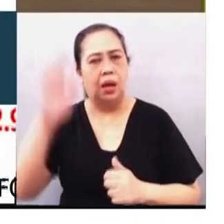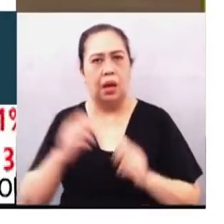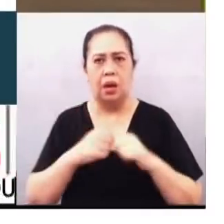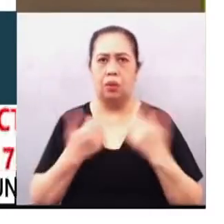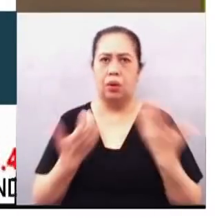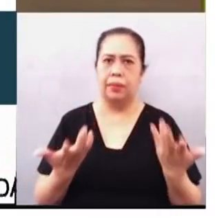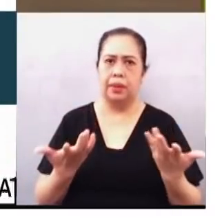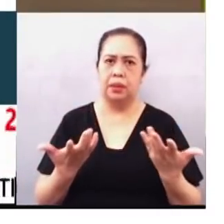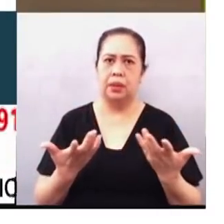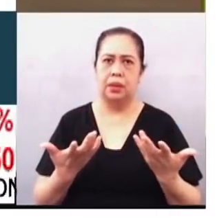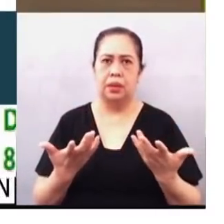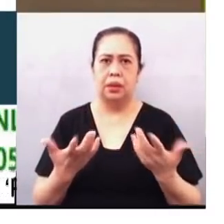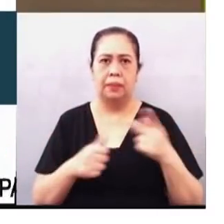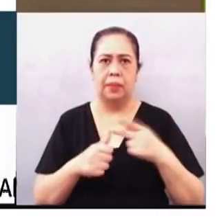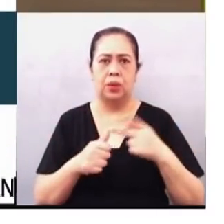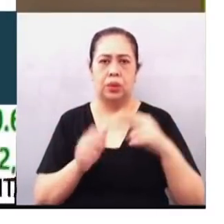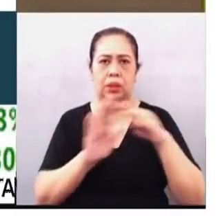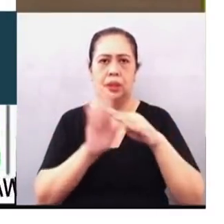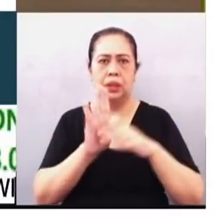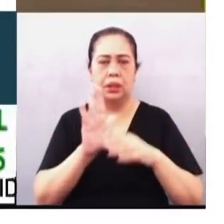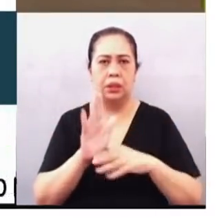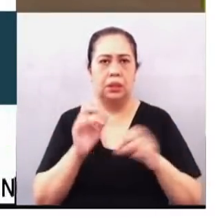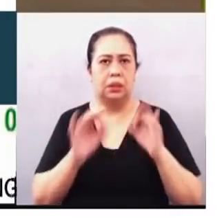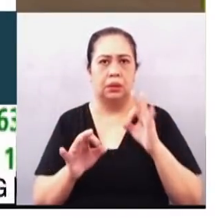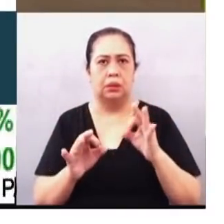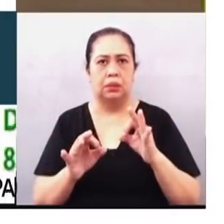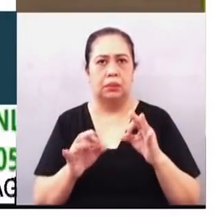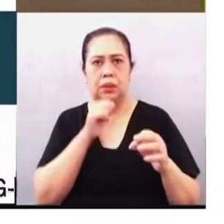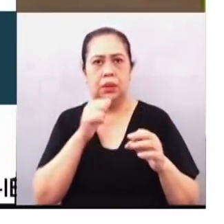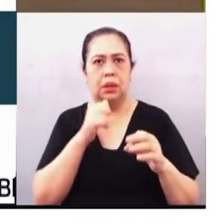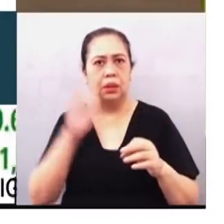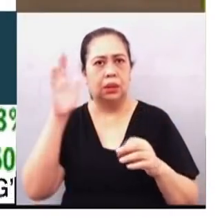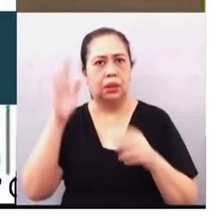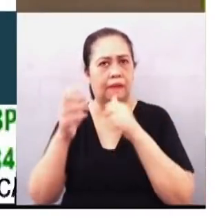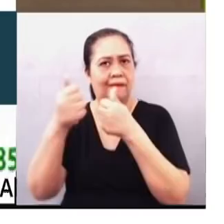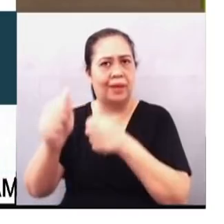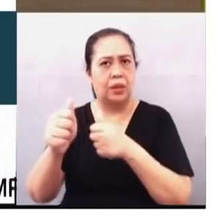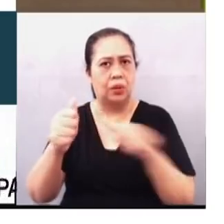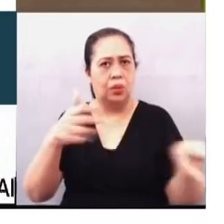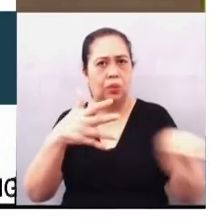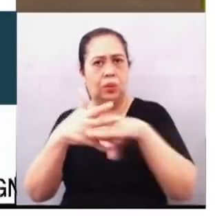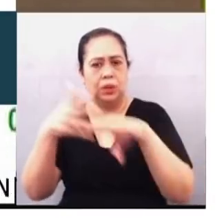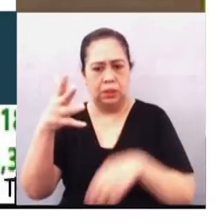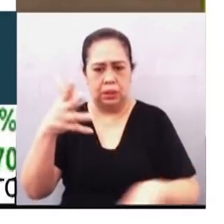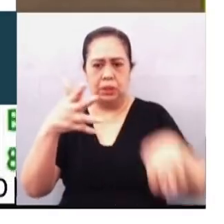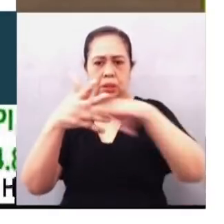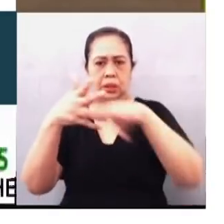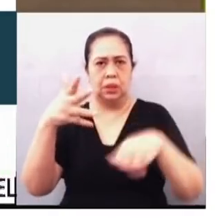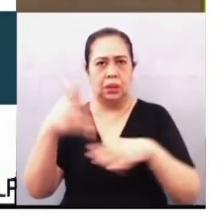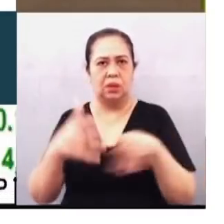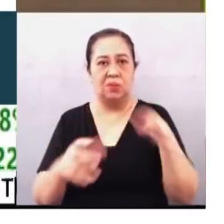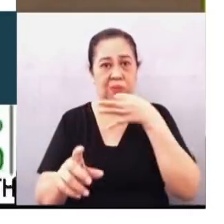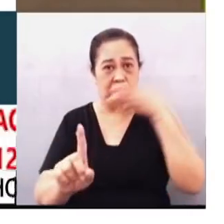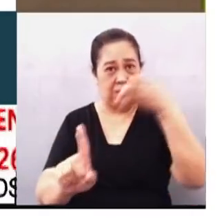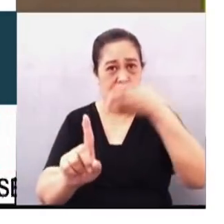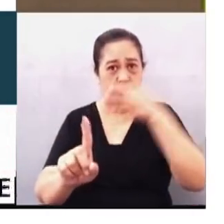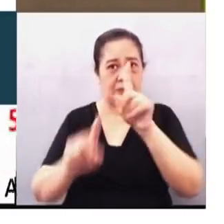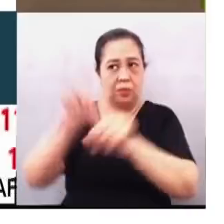sa priority list kung hindi natin susundin ito? Singit na lang singit yung pinapaboran mong patatanungin